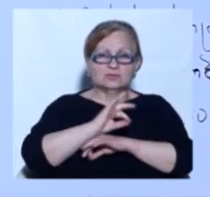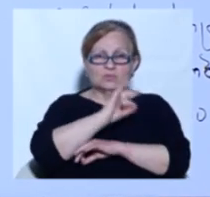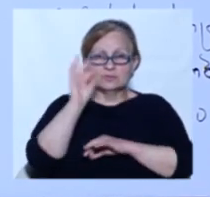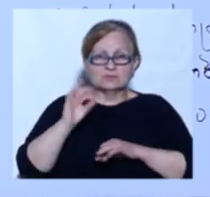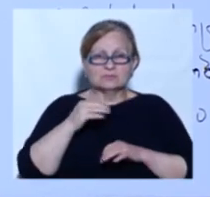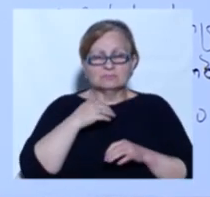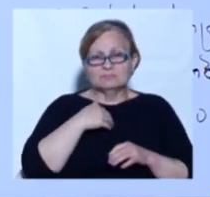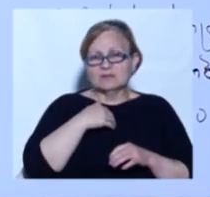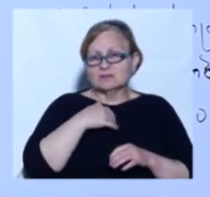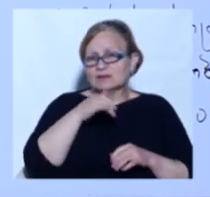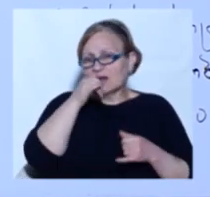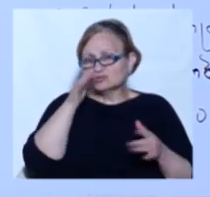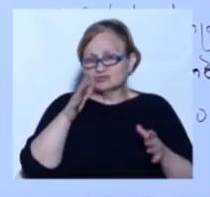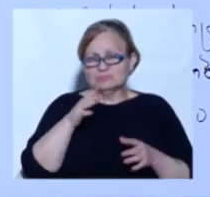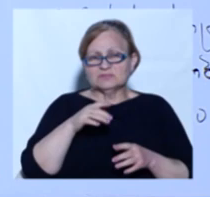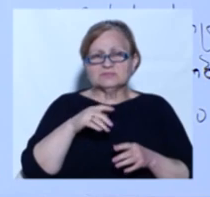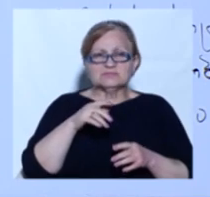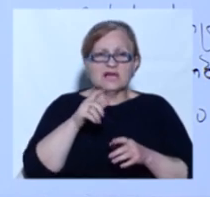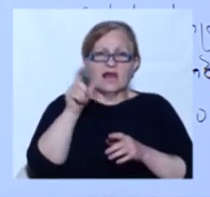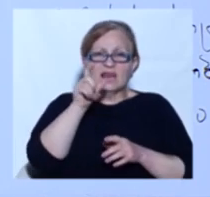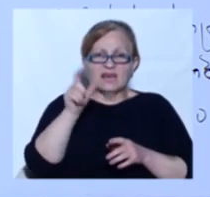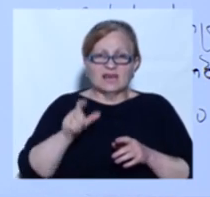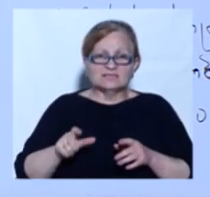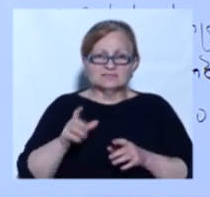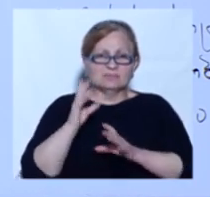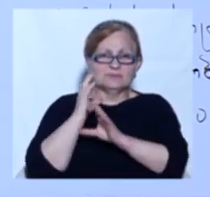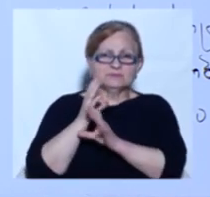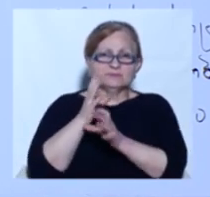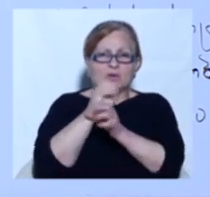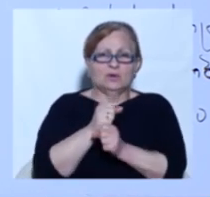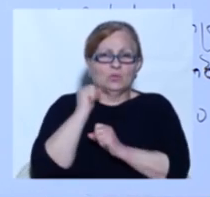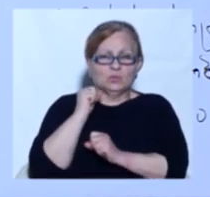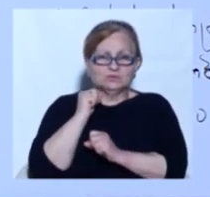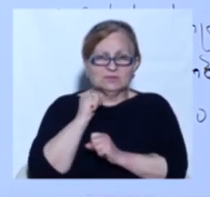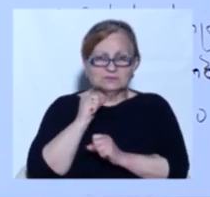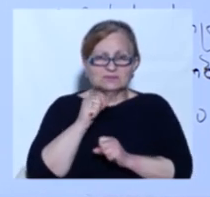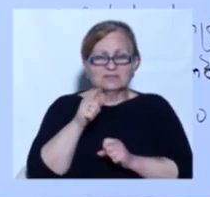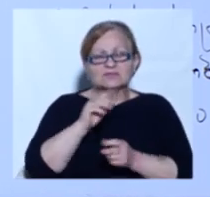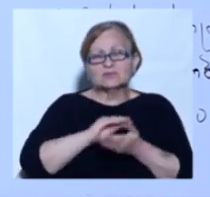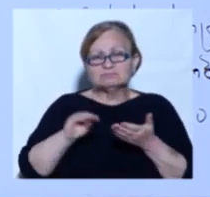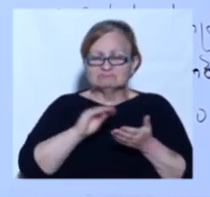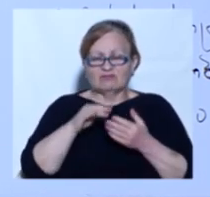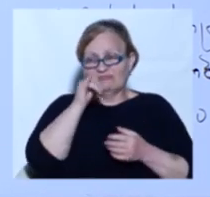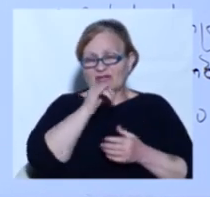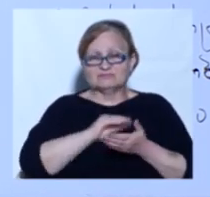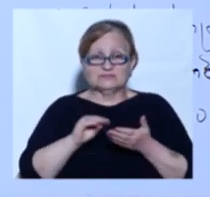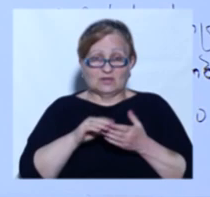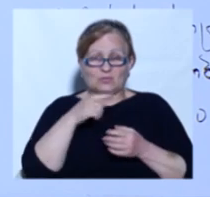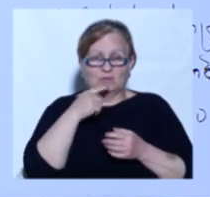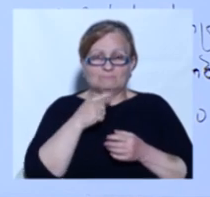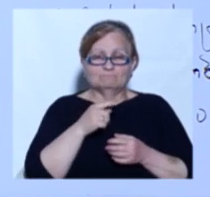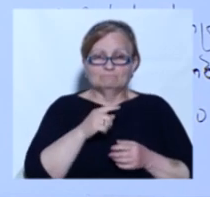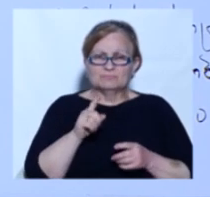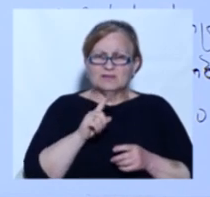მეკითავს ვერხსნი ლექსების გუდას. ლექსების გუდა შეიძლება მიანიშნებდეს ლექსების წერას, პოეზიას.